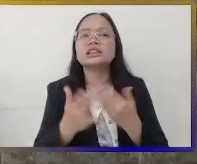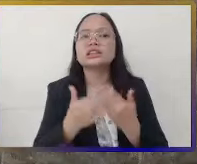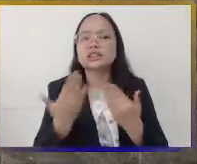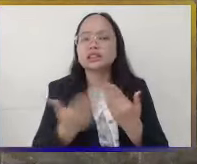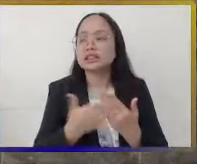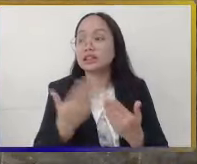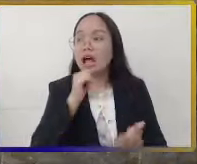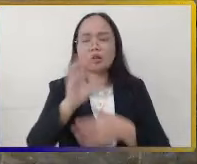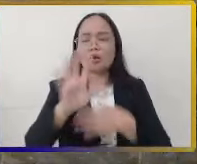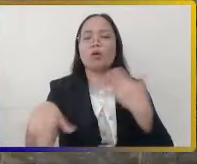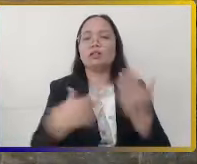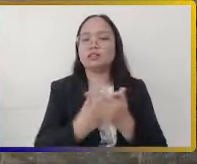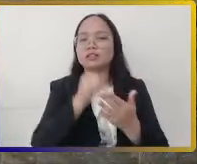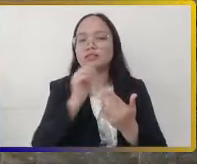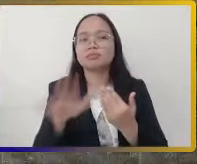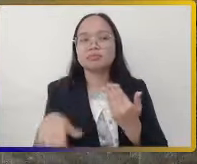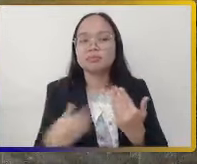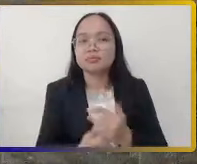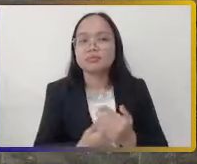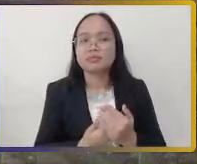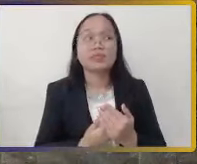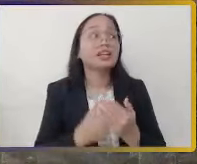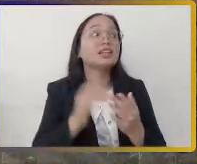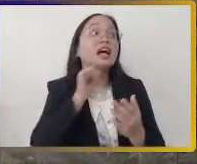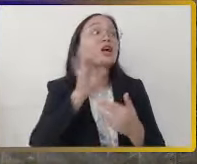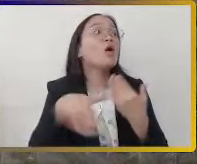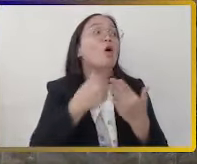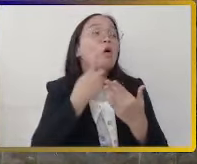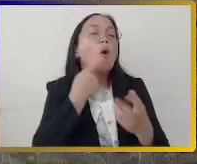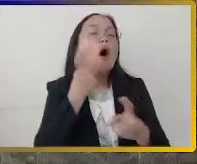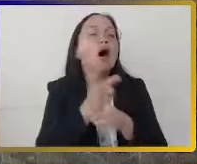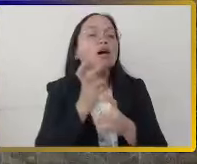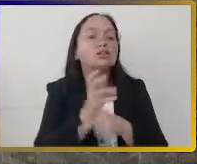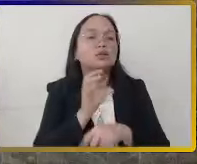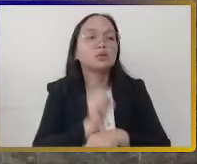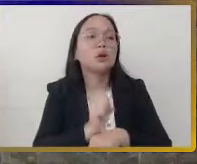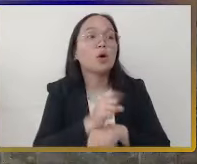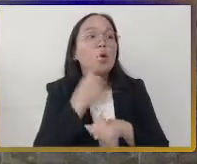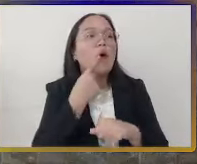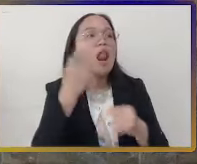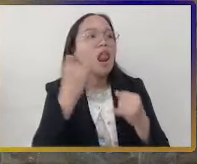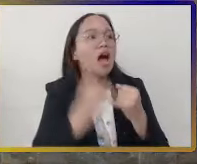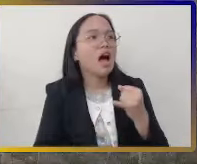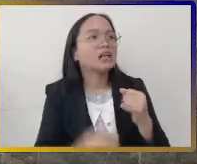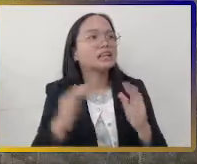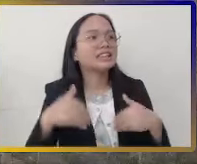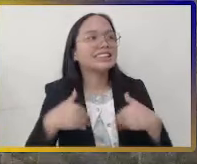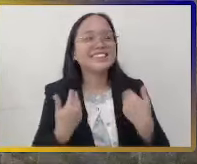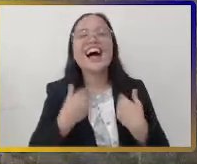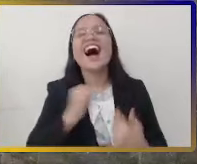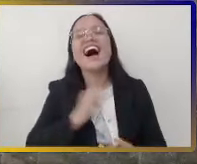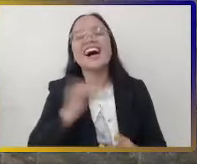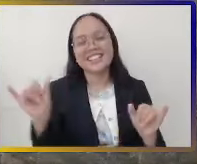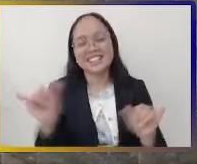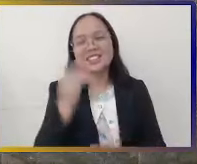Hindi naman po lahat, mga kapatid. Pero sino ang nahihirapan, mga kapatid? Yung bunso. Naranasan ko po yan